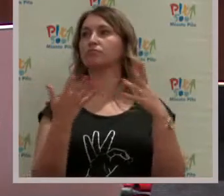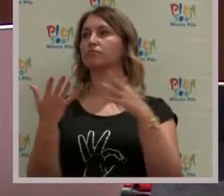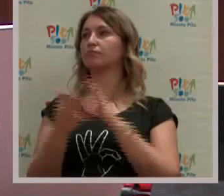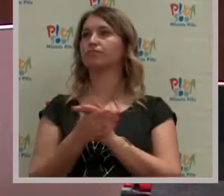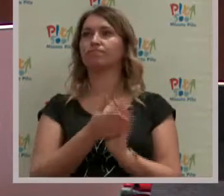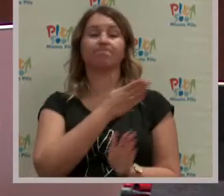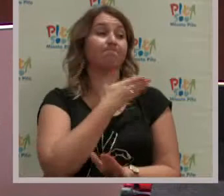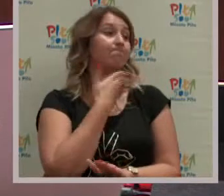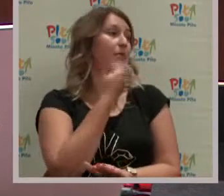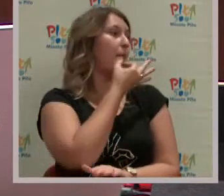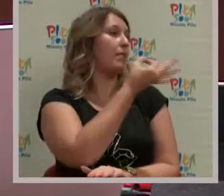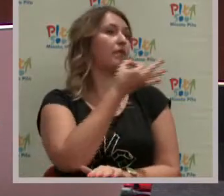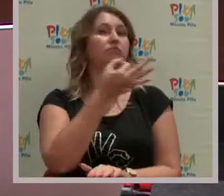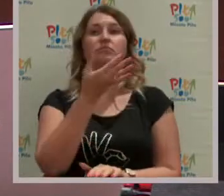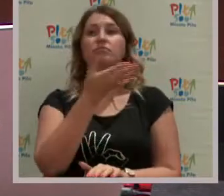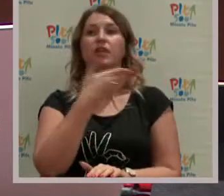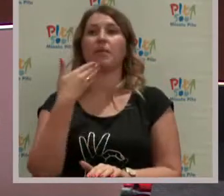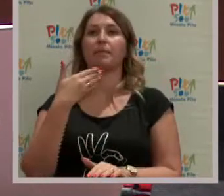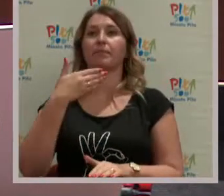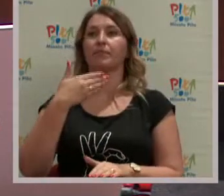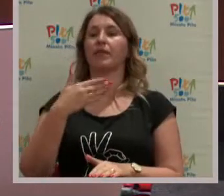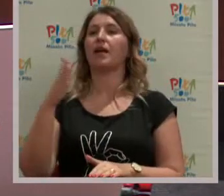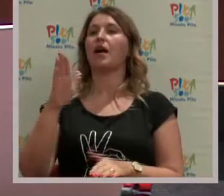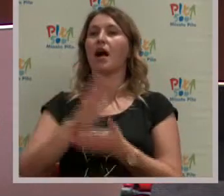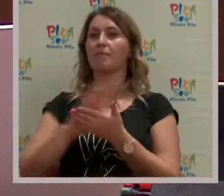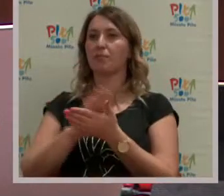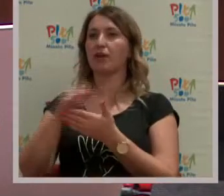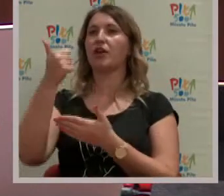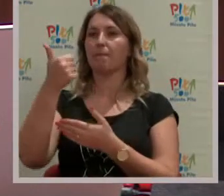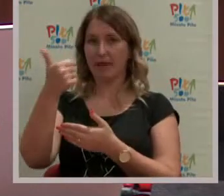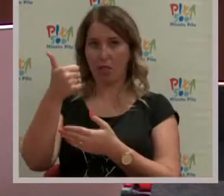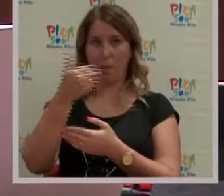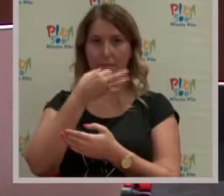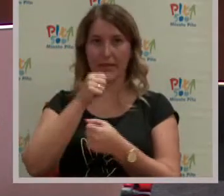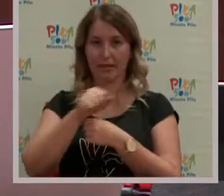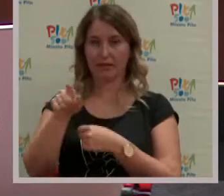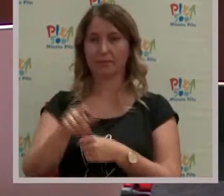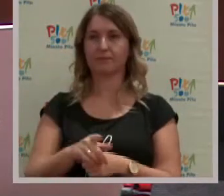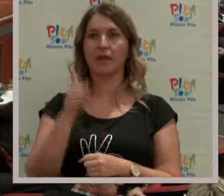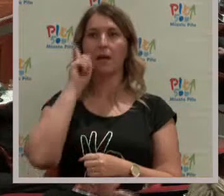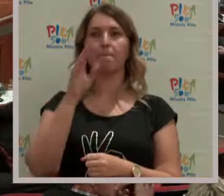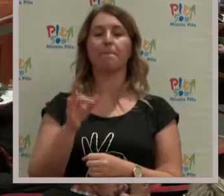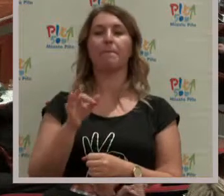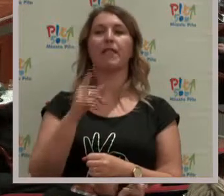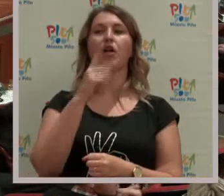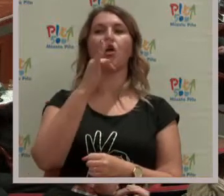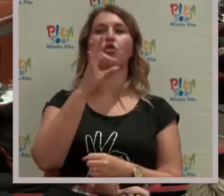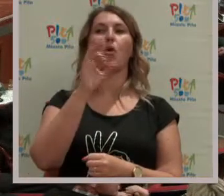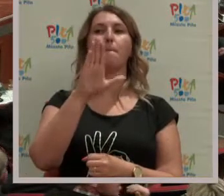nie widzę zgłoszeń zamykamy dyskusję przystępujemy do głosu jest jedna osoba bardzo proszę Pan Radny Marek Tobowa bardzo proszę